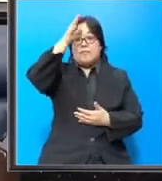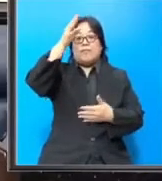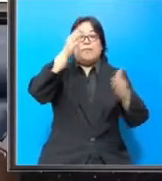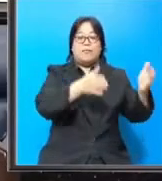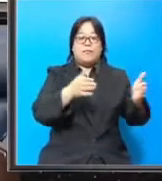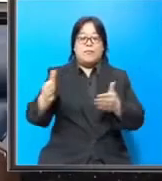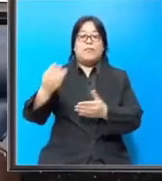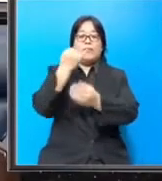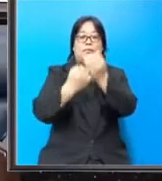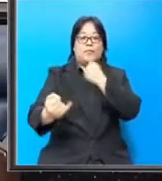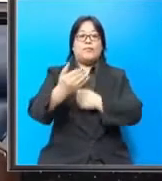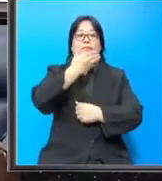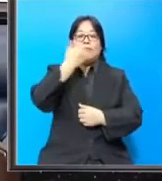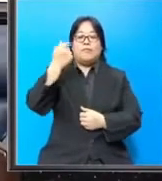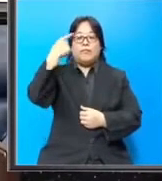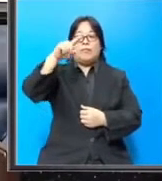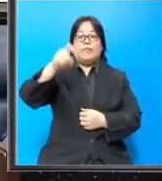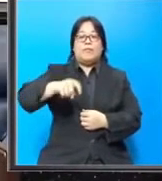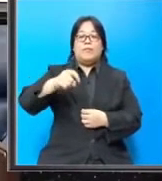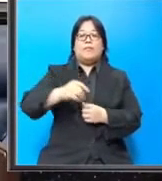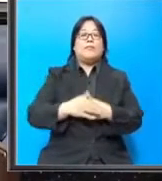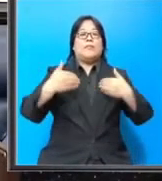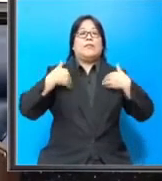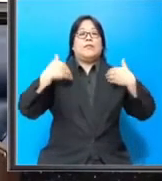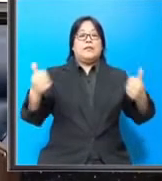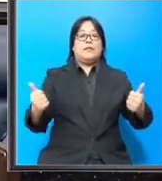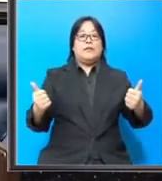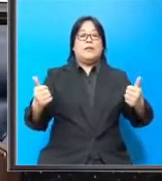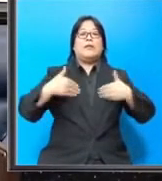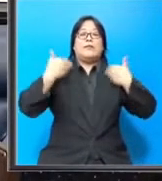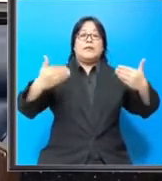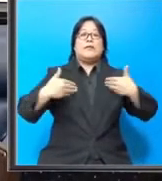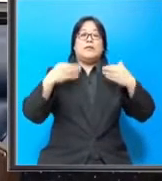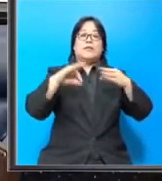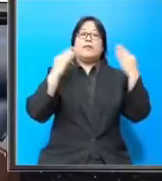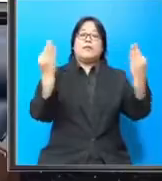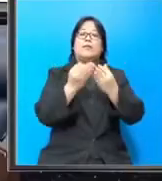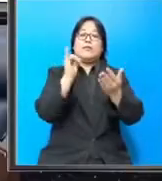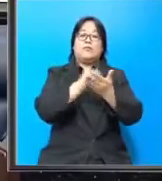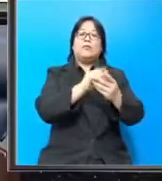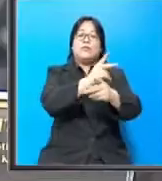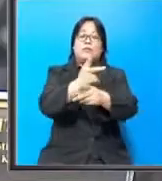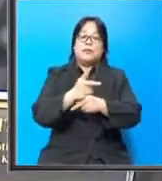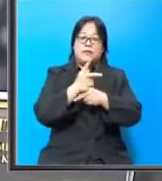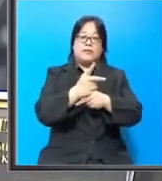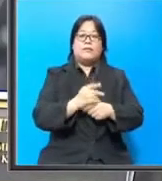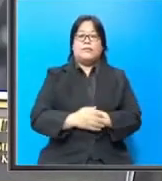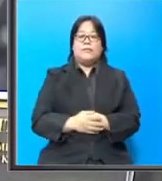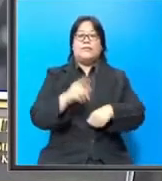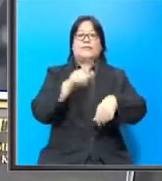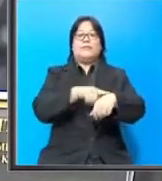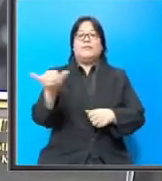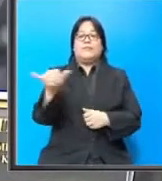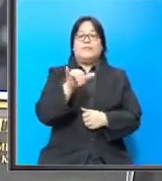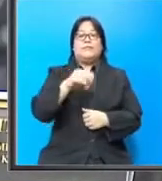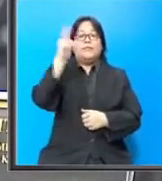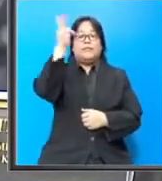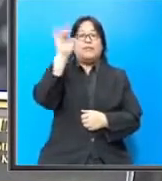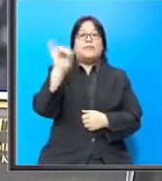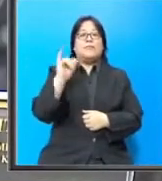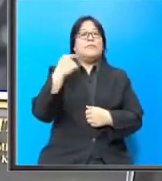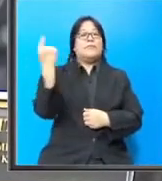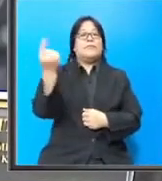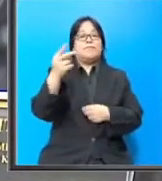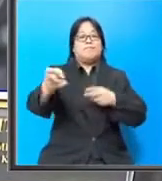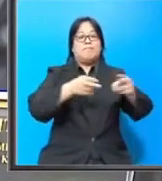bapem merancang kelahirannya lebih baik bagi memastikan kesehatan kesejahteraan keluarga adalah terjamin dalam masa yang sama Kerajaan